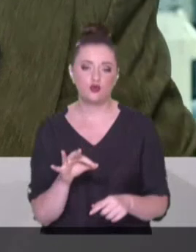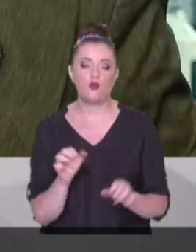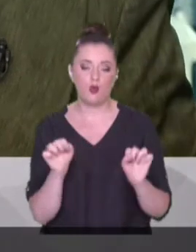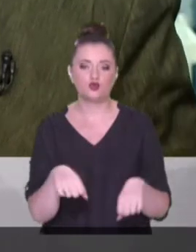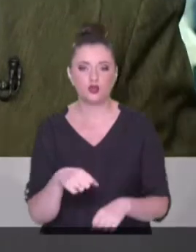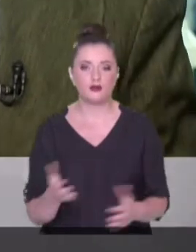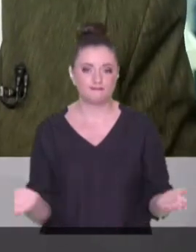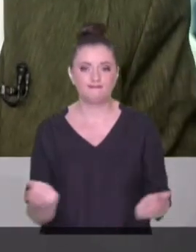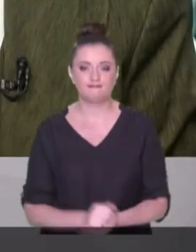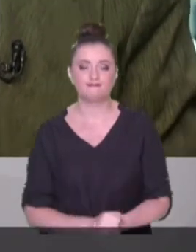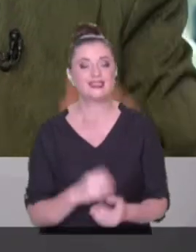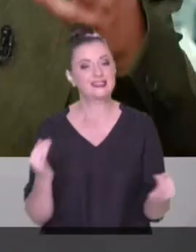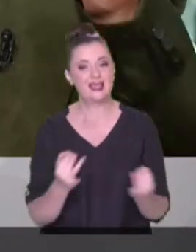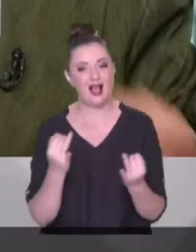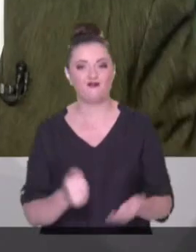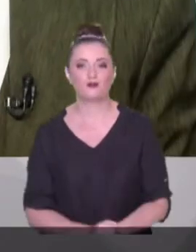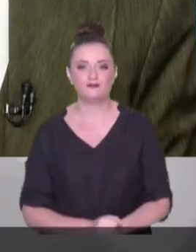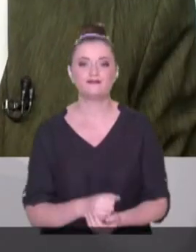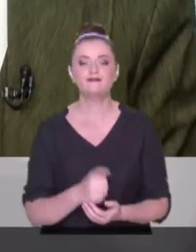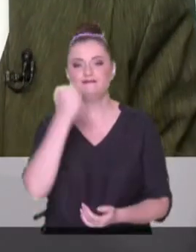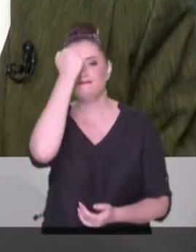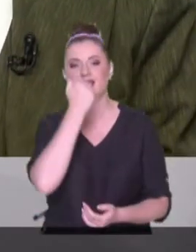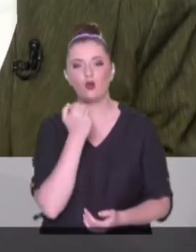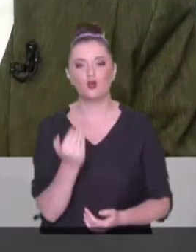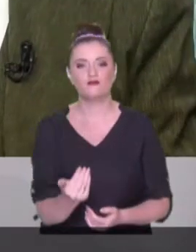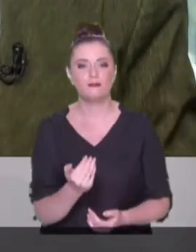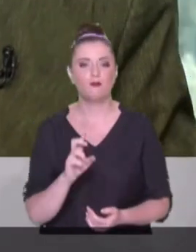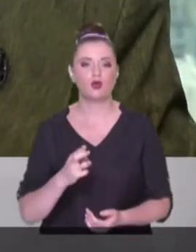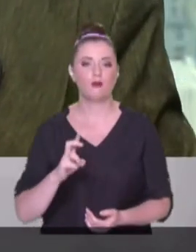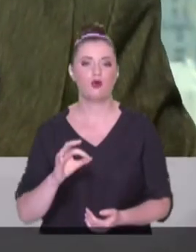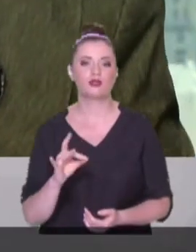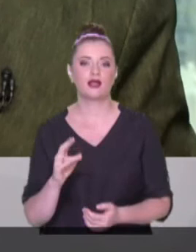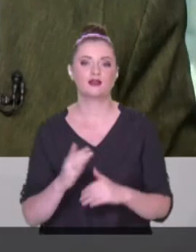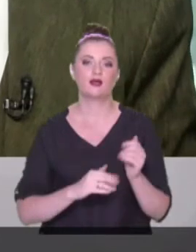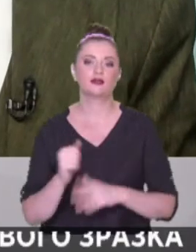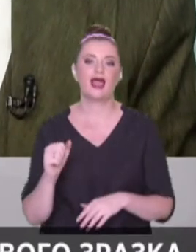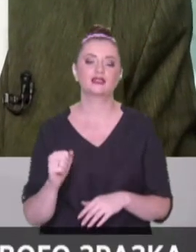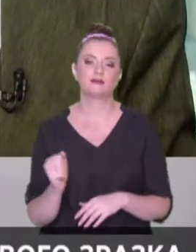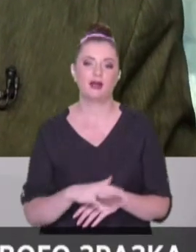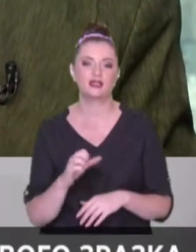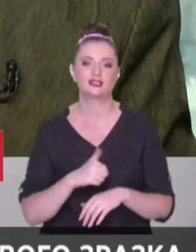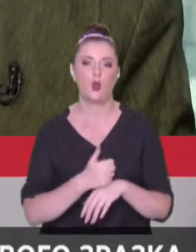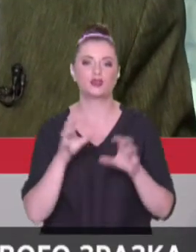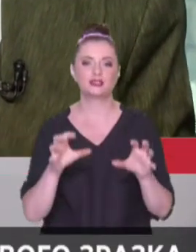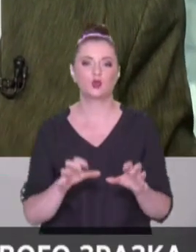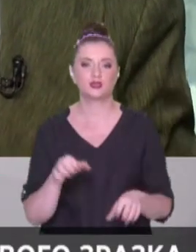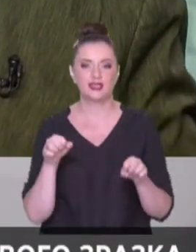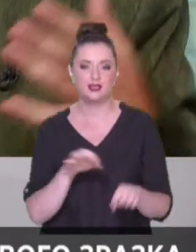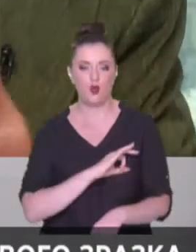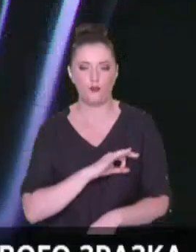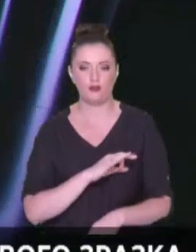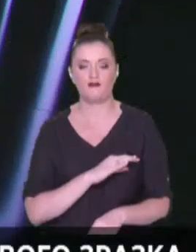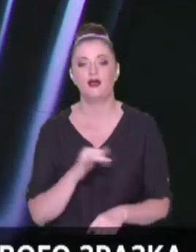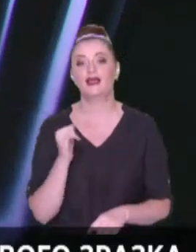власне, цікаво. А, дякуємо вам, Богдан Бондаренко, експерт з конституційного права, щойно був в ефірі Київ Ньюзруму,